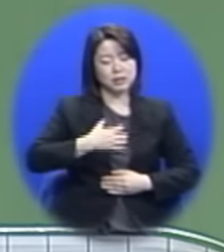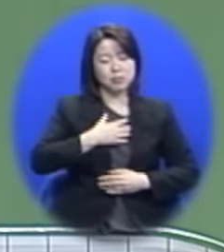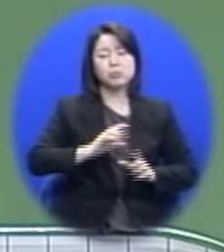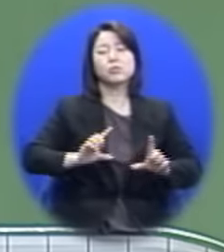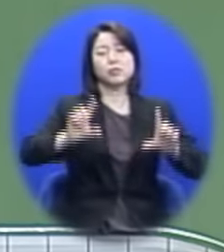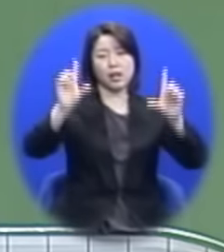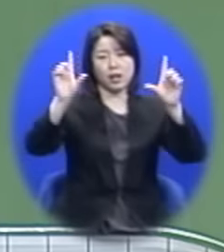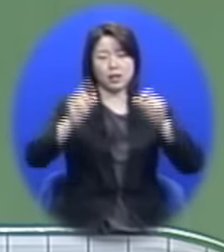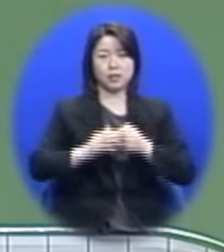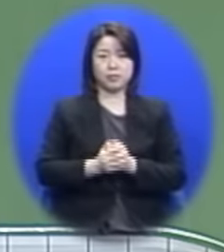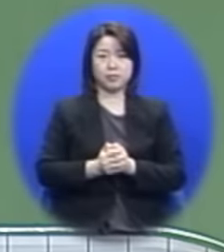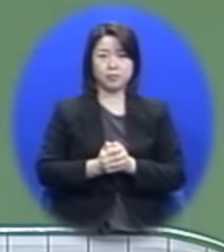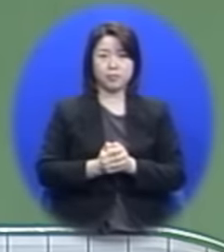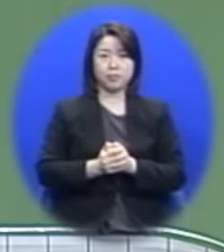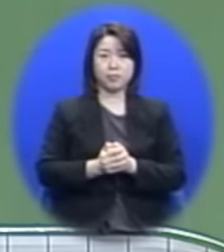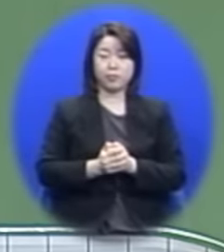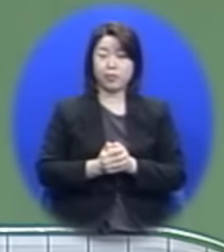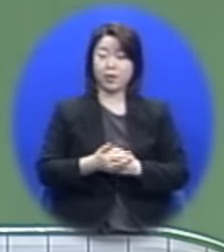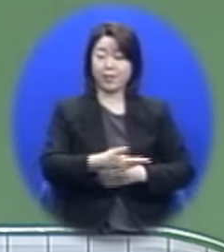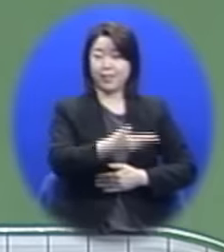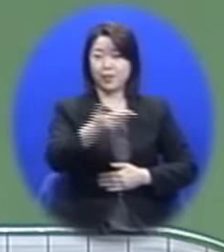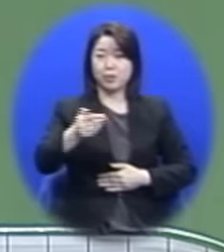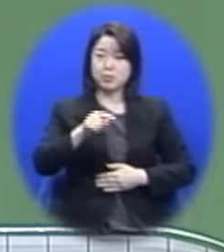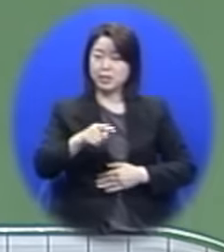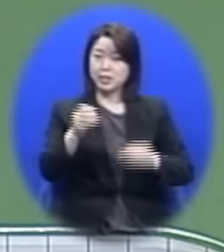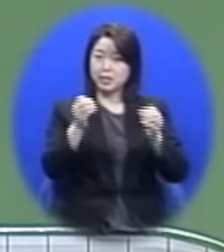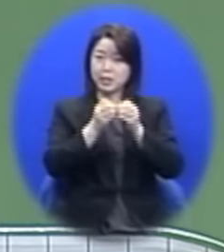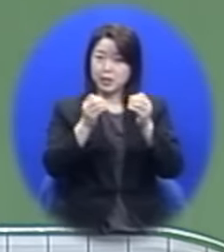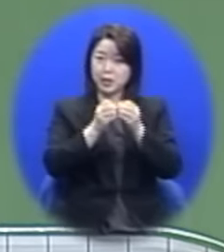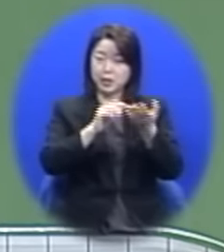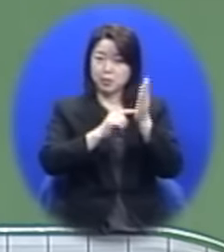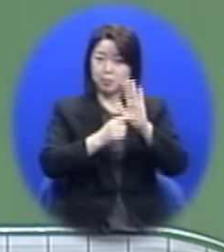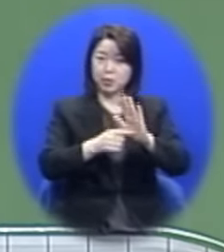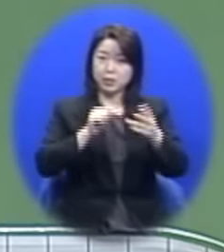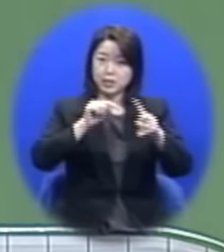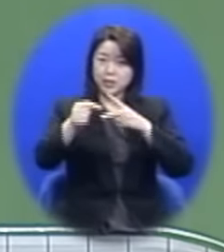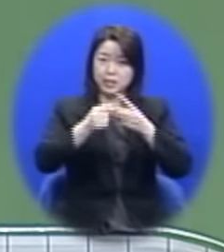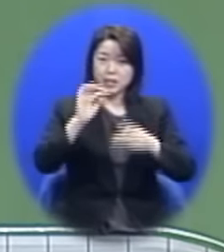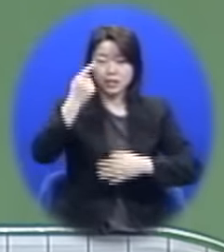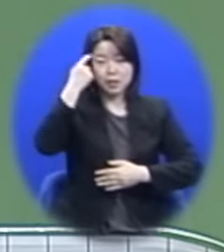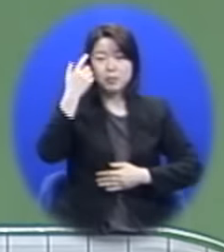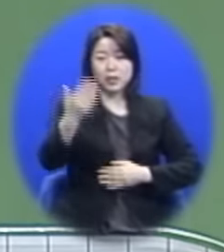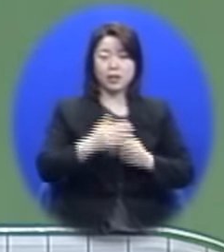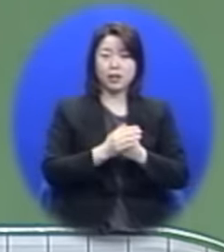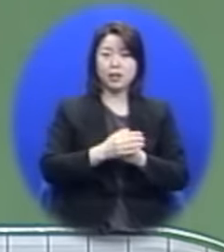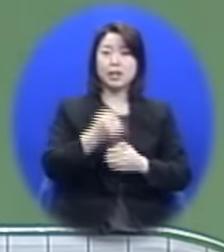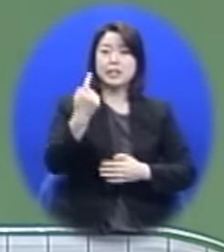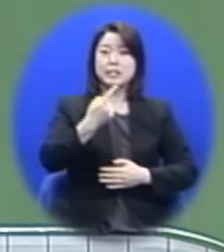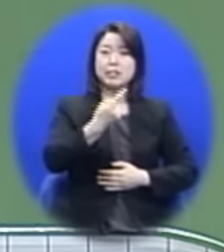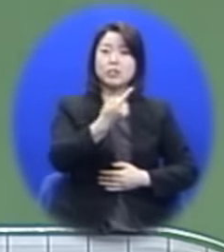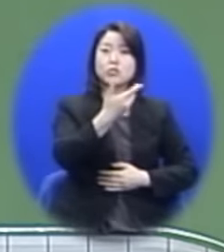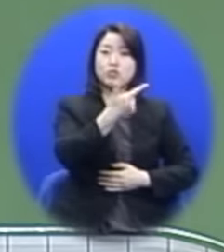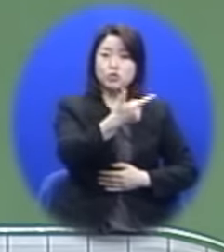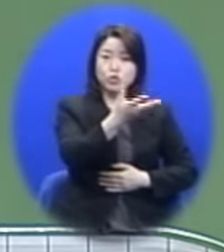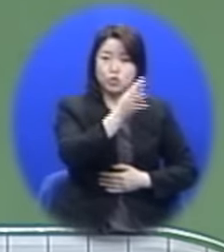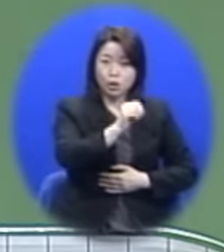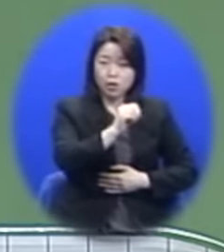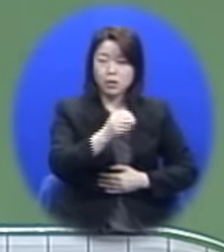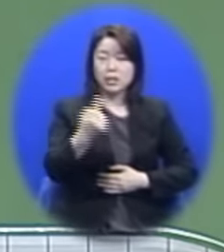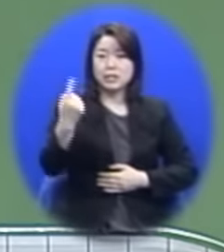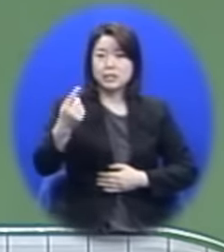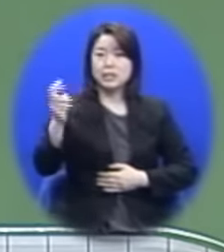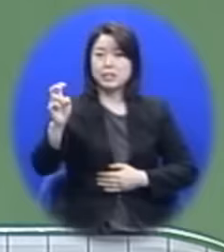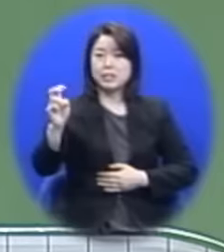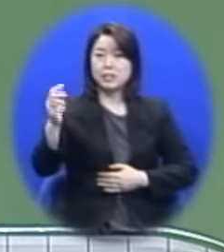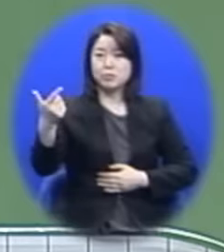날이었습니다. 아, 여러분 이 표현이 이해가 됩니까? 지금 1,006억이냐